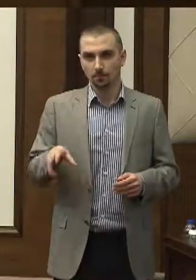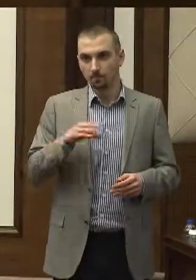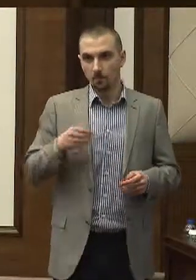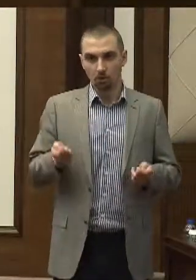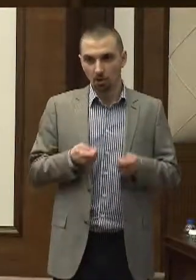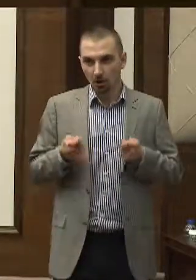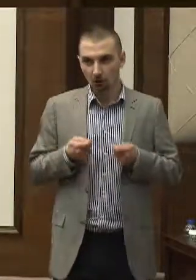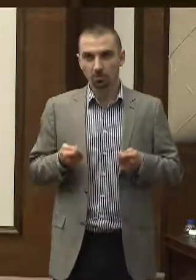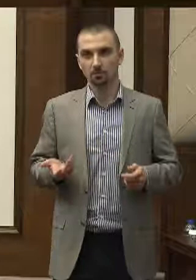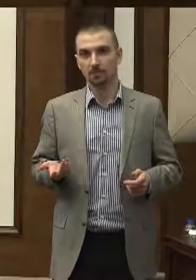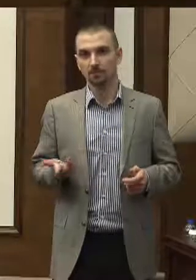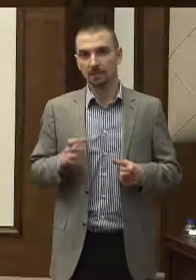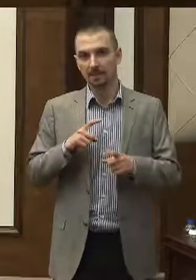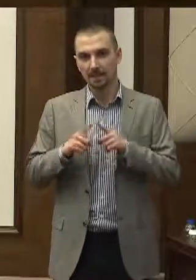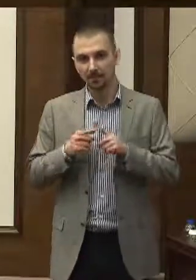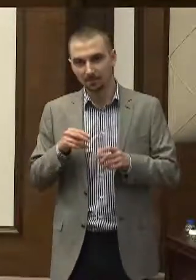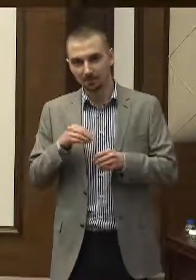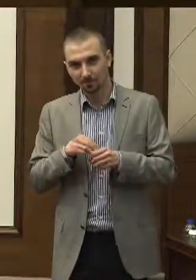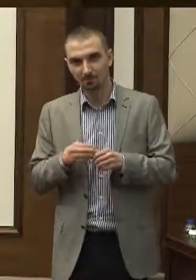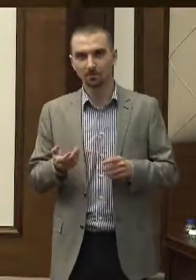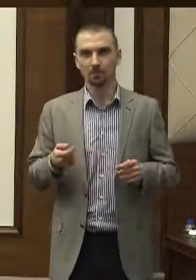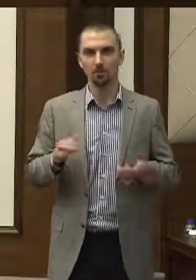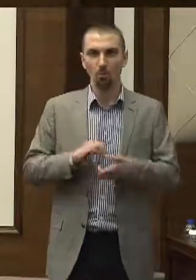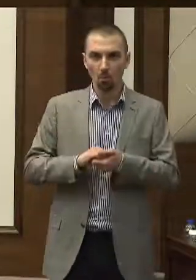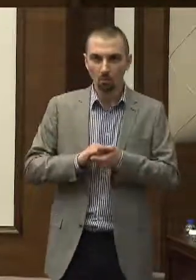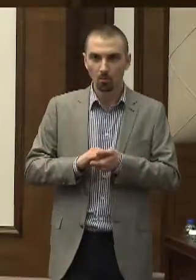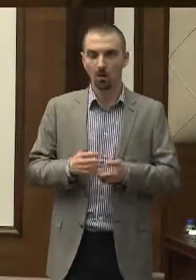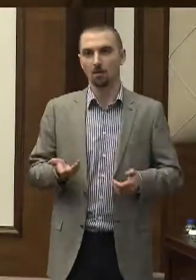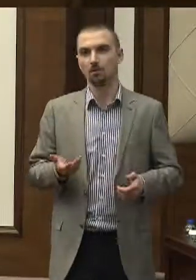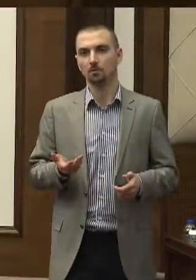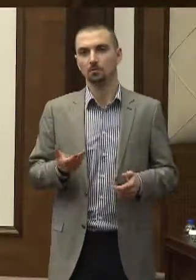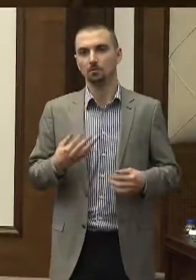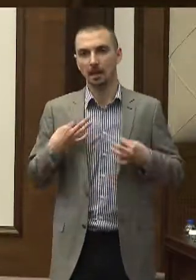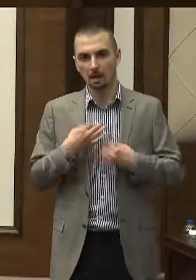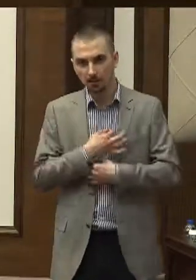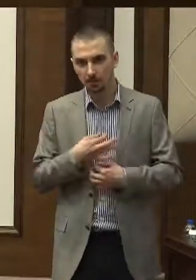medeni tavır, siyasi tavır, dostluk, centilmenlik bakımından